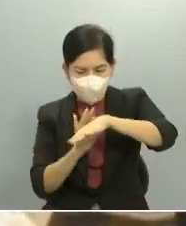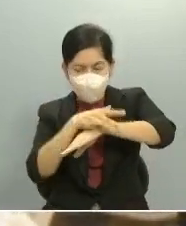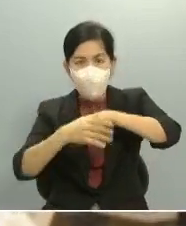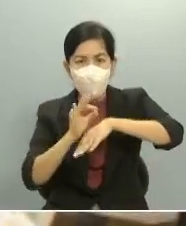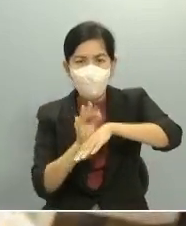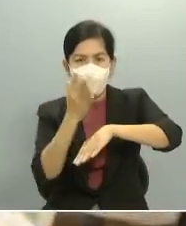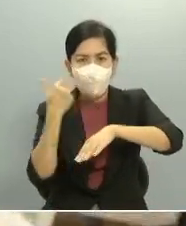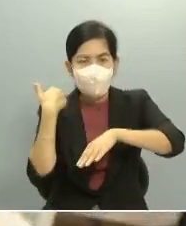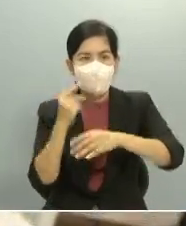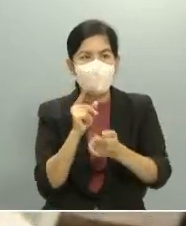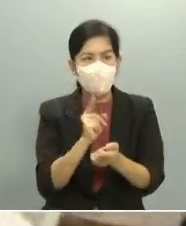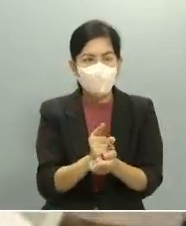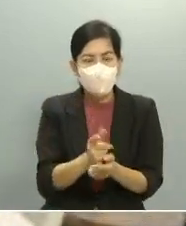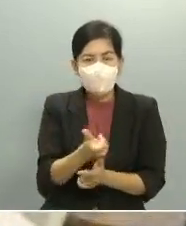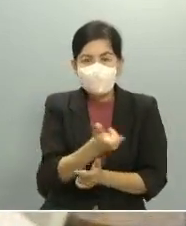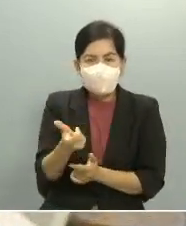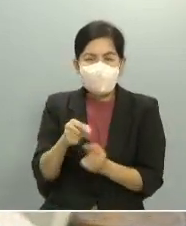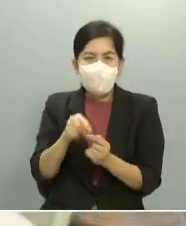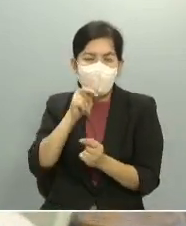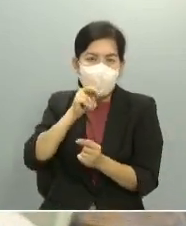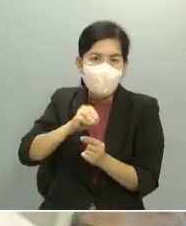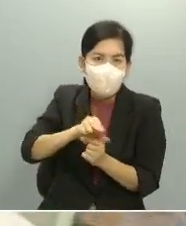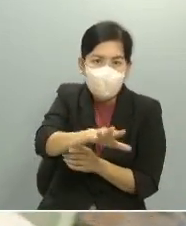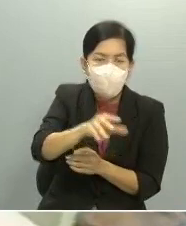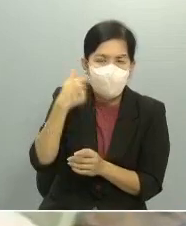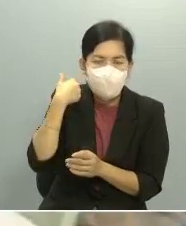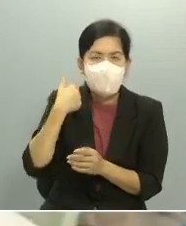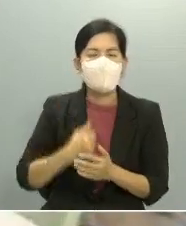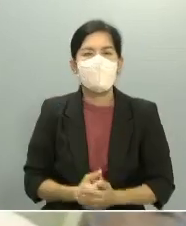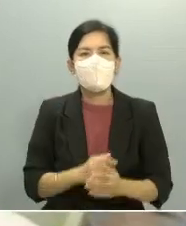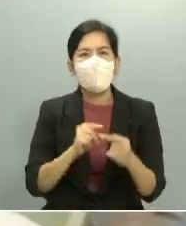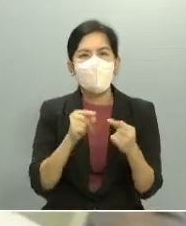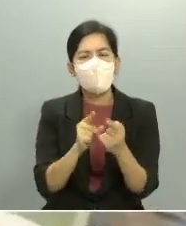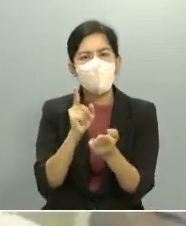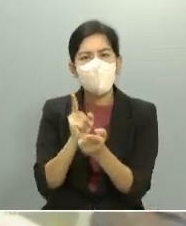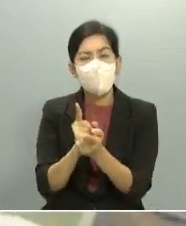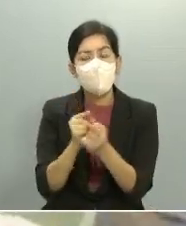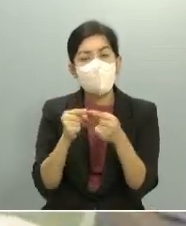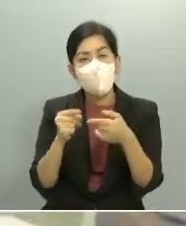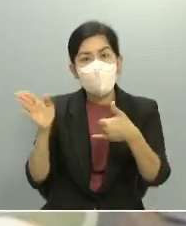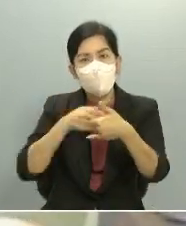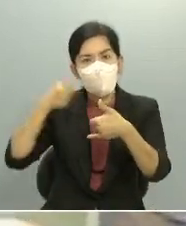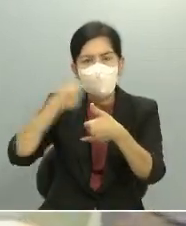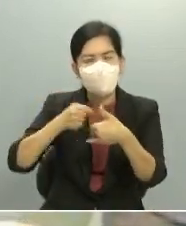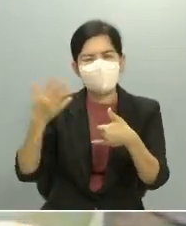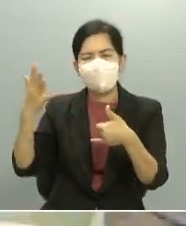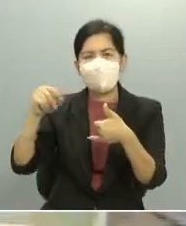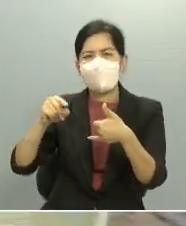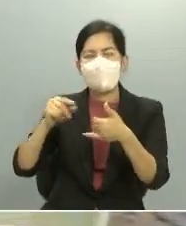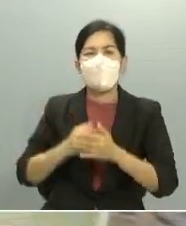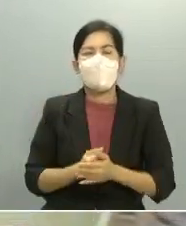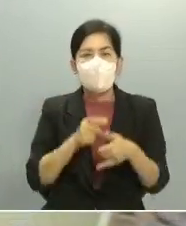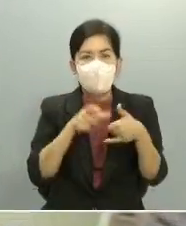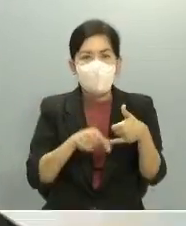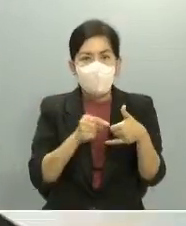ครื่องฉีดน้ำแรงดันสูงนะคะจากการตรวจสอบไม่พบร่องรอยการถูกทำร้ายญาติของผู้ตายบอกว่าผู้ตายทำงานเป็นช่าง